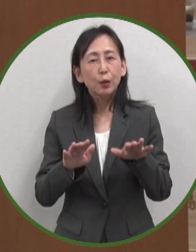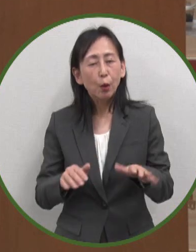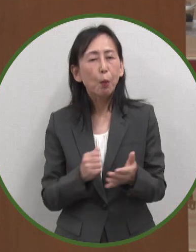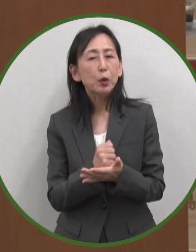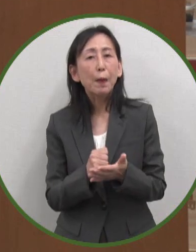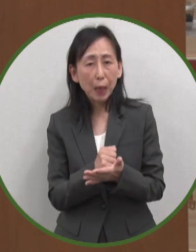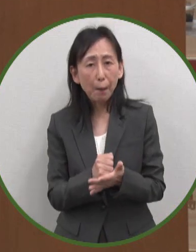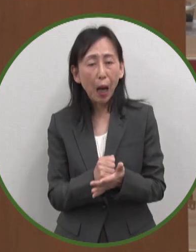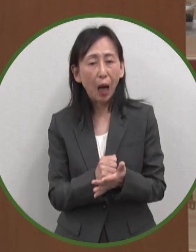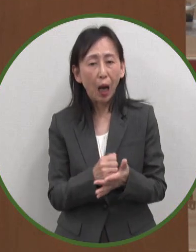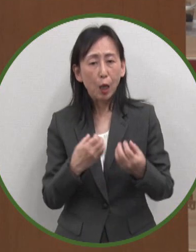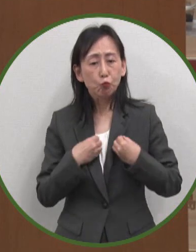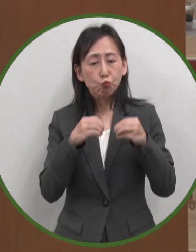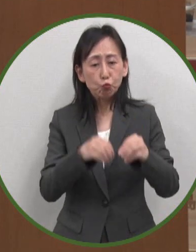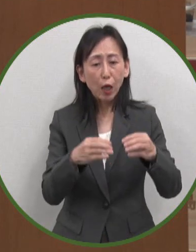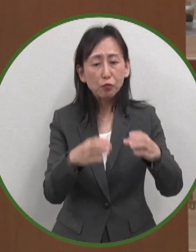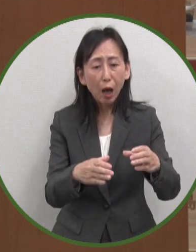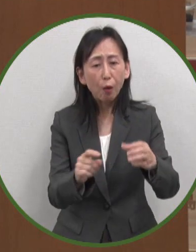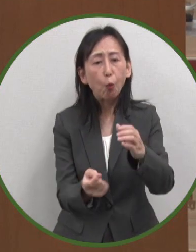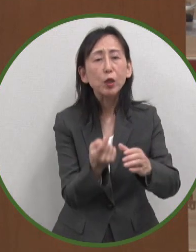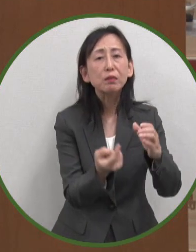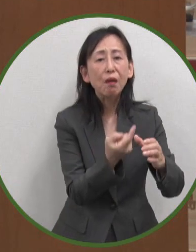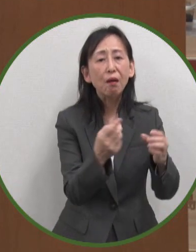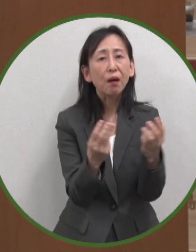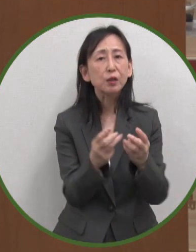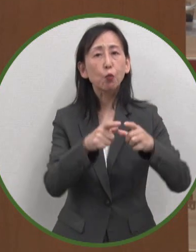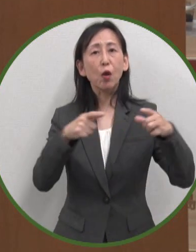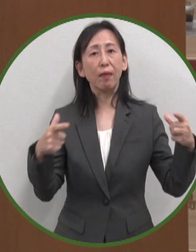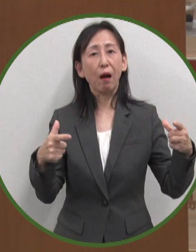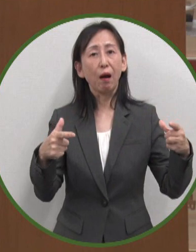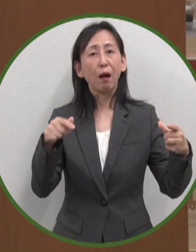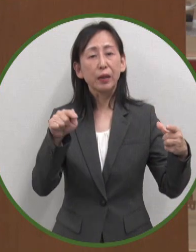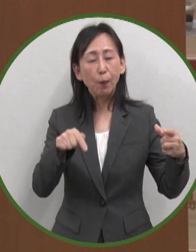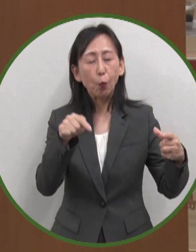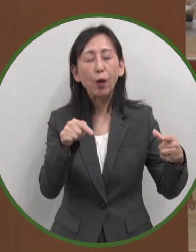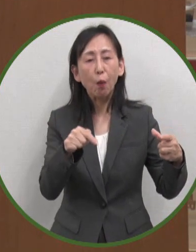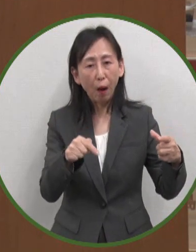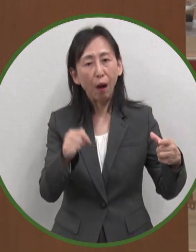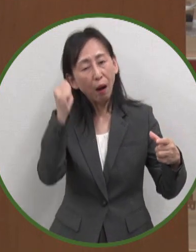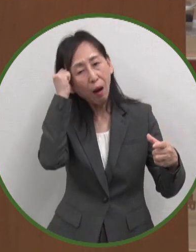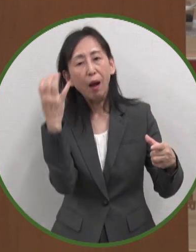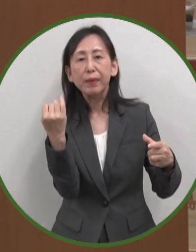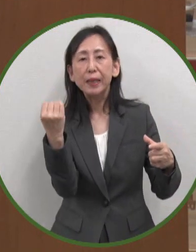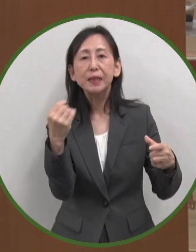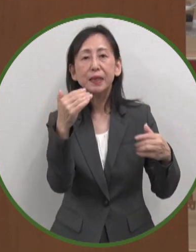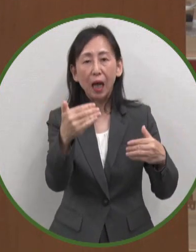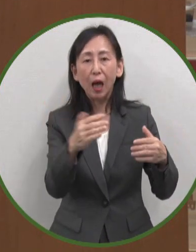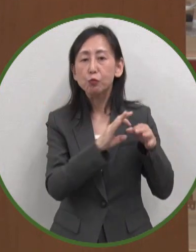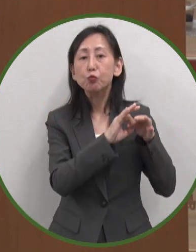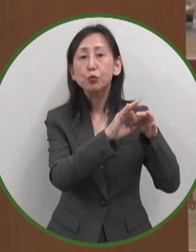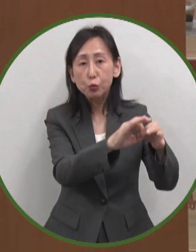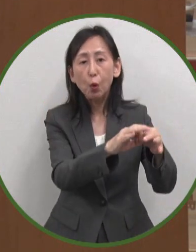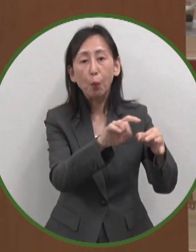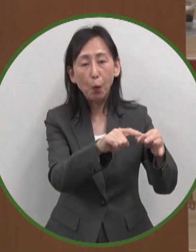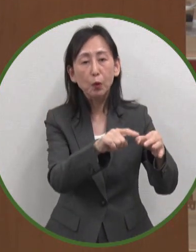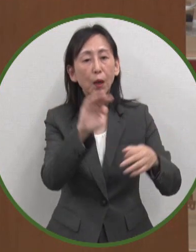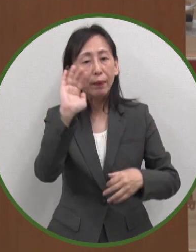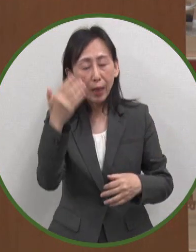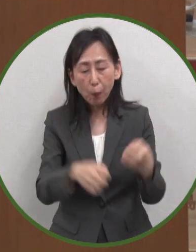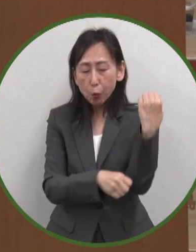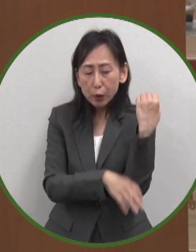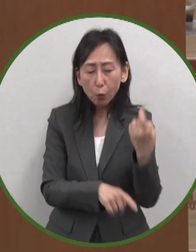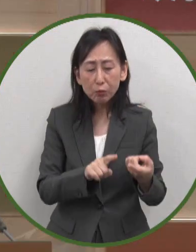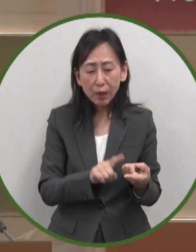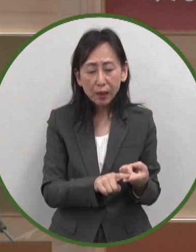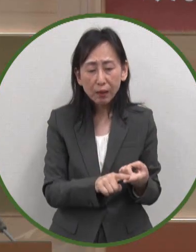たまクラスターでポンと上がりますけれども、基本的にその数日間続くというかですね、そういう基本的な数字がちょっと人数が多くなっちゃうかどうか、